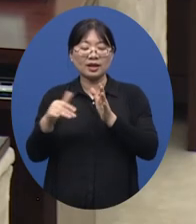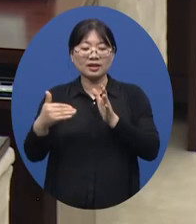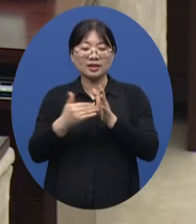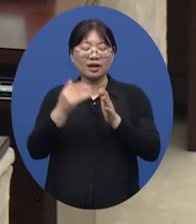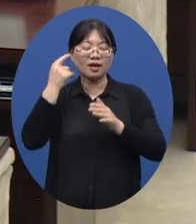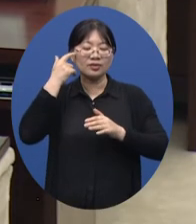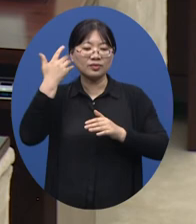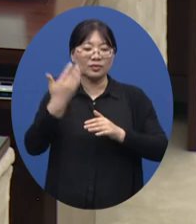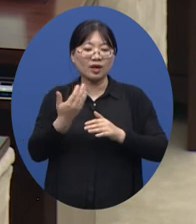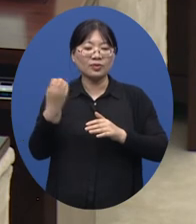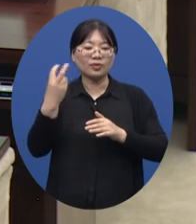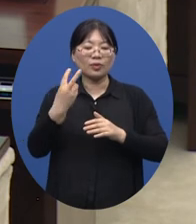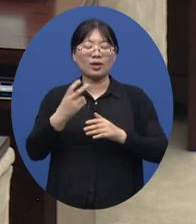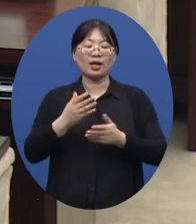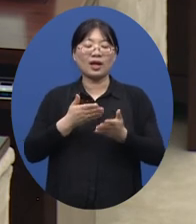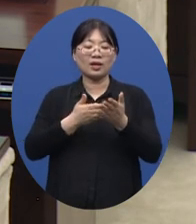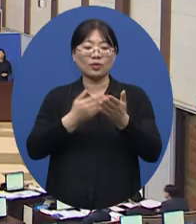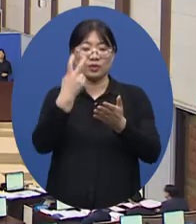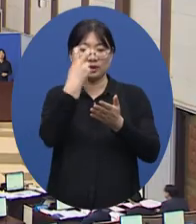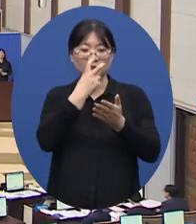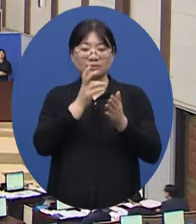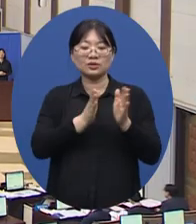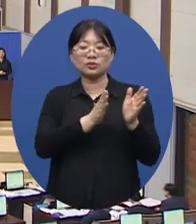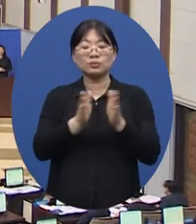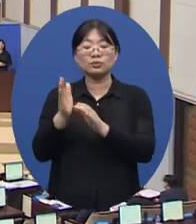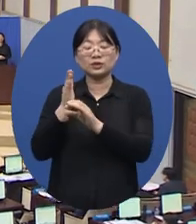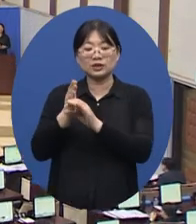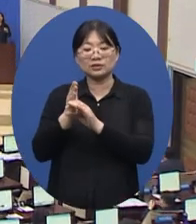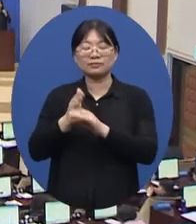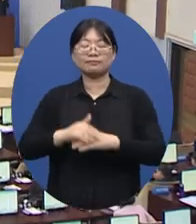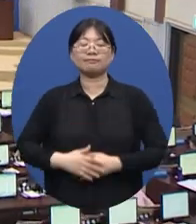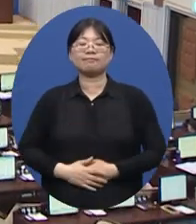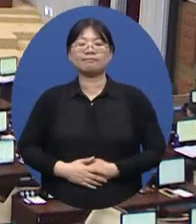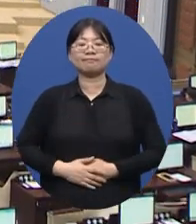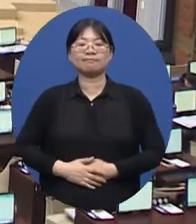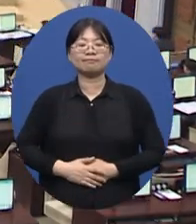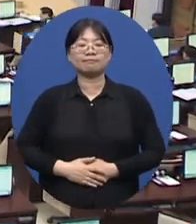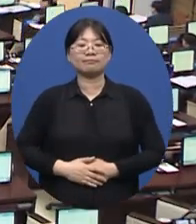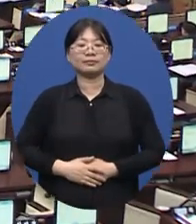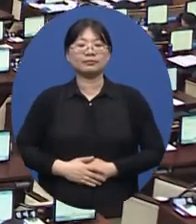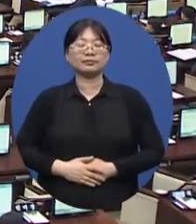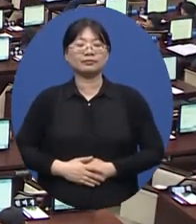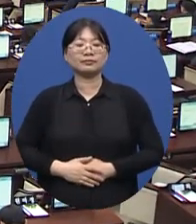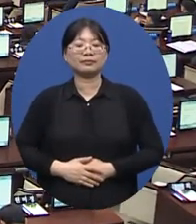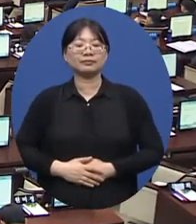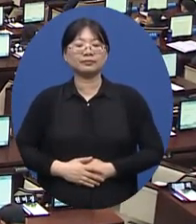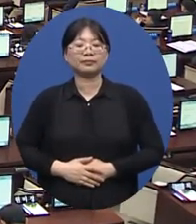질문과 안건 심의 가 예정돼 있습니다 경기 주 tv 1선 줍니다